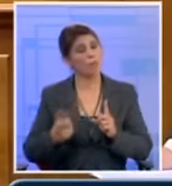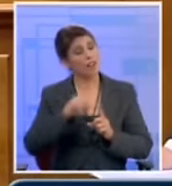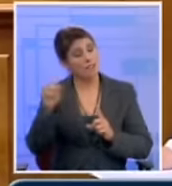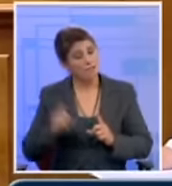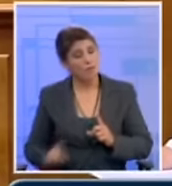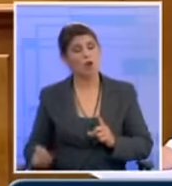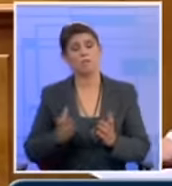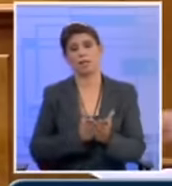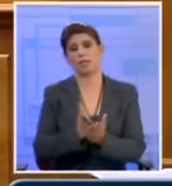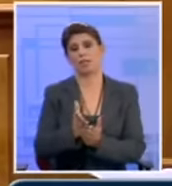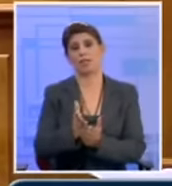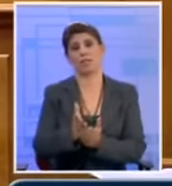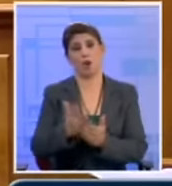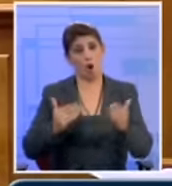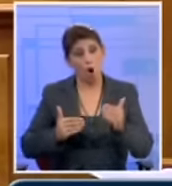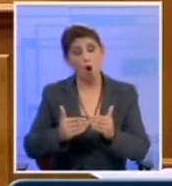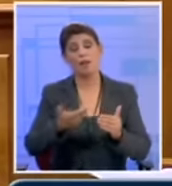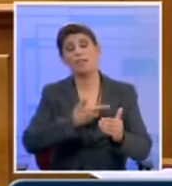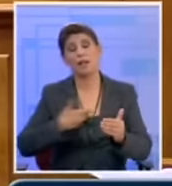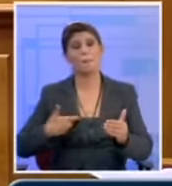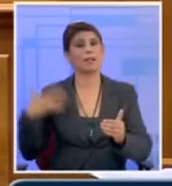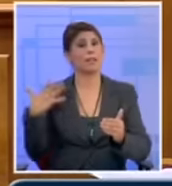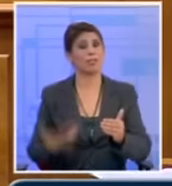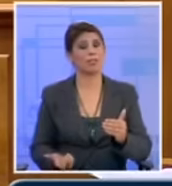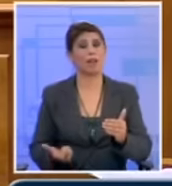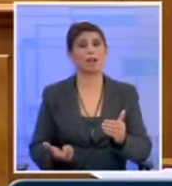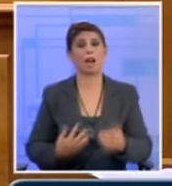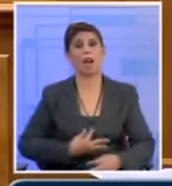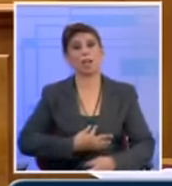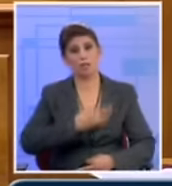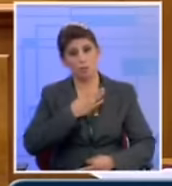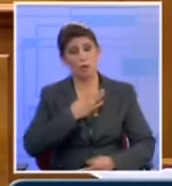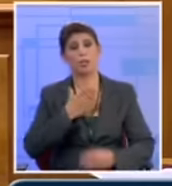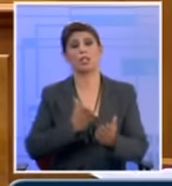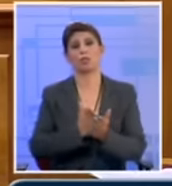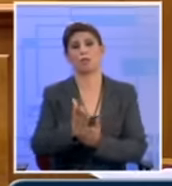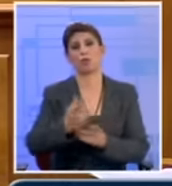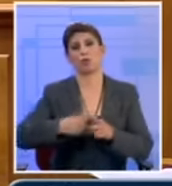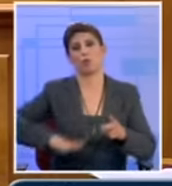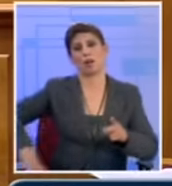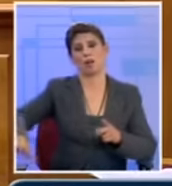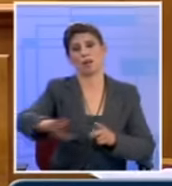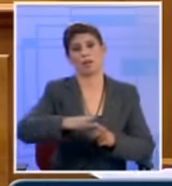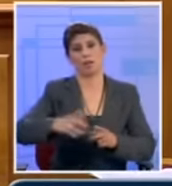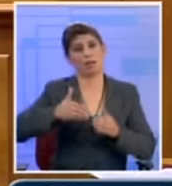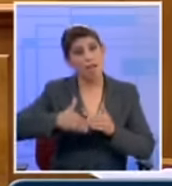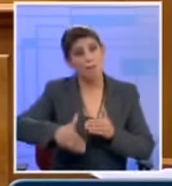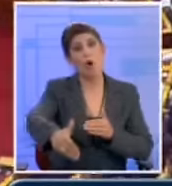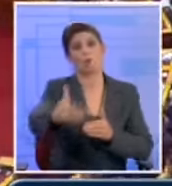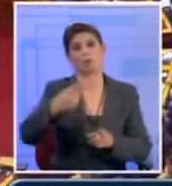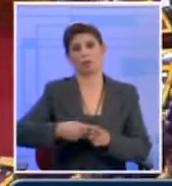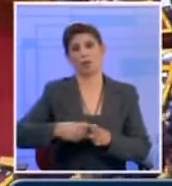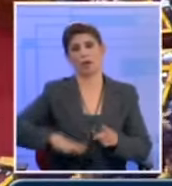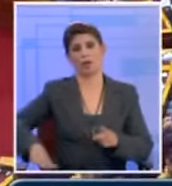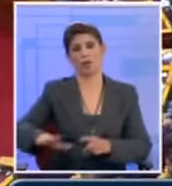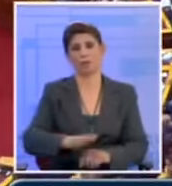βιώσιμη και δίκαιη. Όριο για μας θα είναι η αξιοπρέπεια και το δίκαιο του ελληνικού λαού και η προοπτική του ελληνικού λαού.